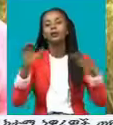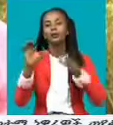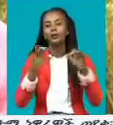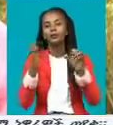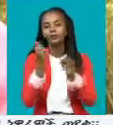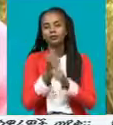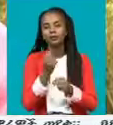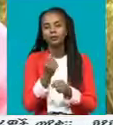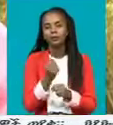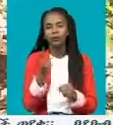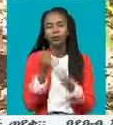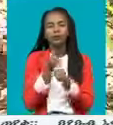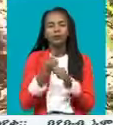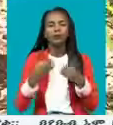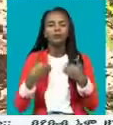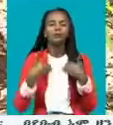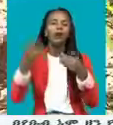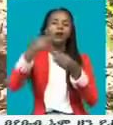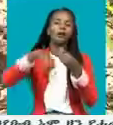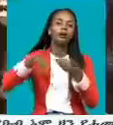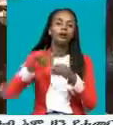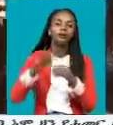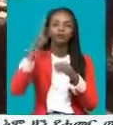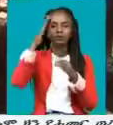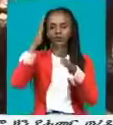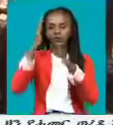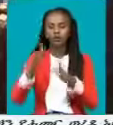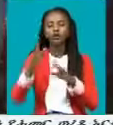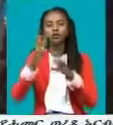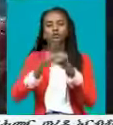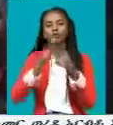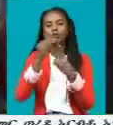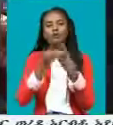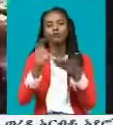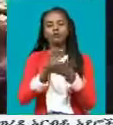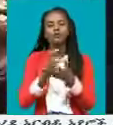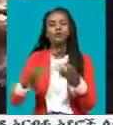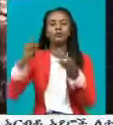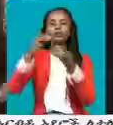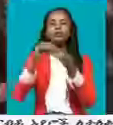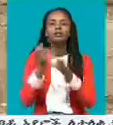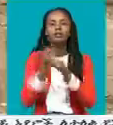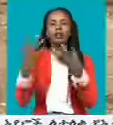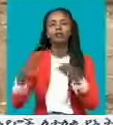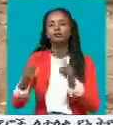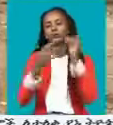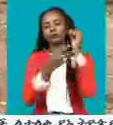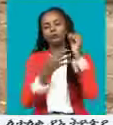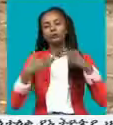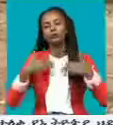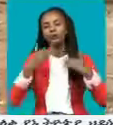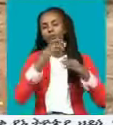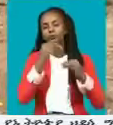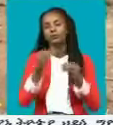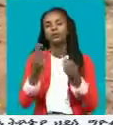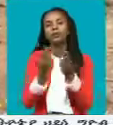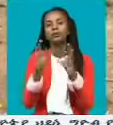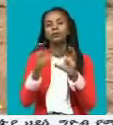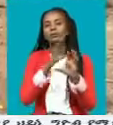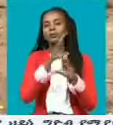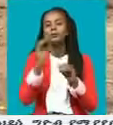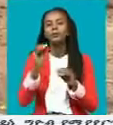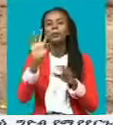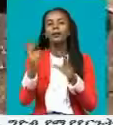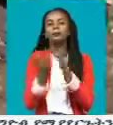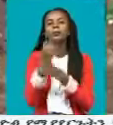ስራ መስራት አለበት። አካባቢው የሚታወቅበት የሙዝ ምርት ለመጨመርና ስርዓት ወጣቶችን ተጠቃሚ ለማድረግ የአርባ ምንጭ ዩኒቨርሲቲ